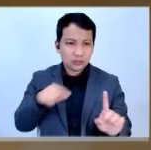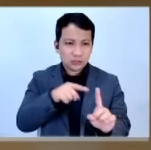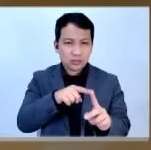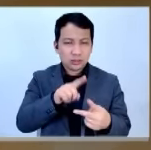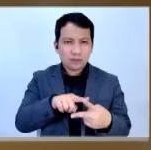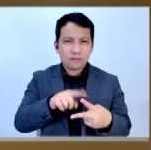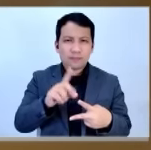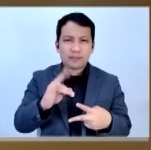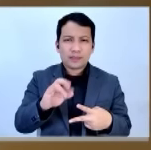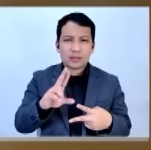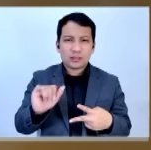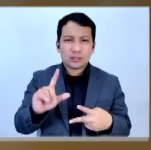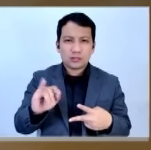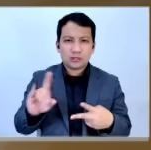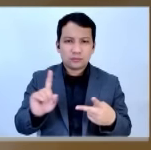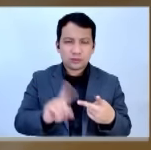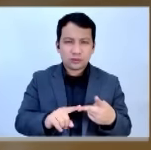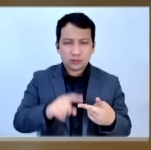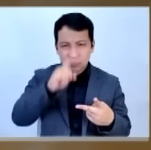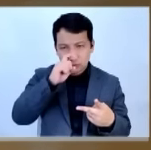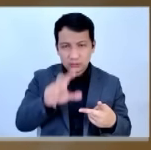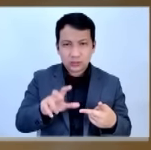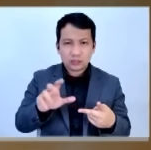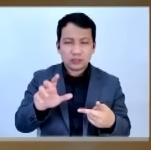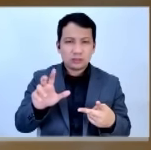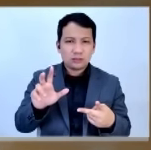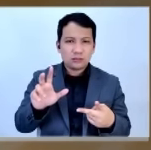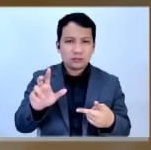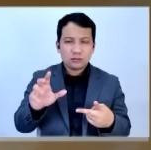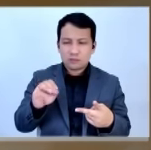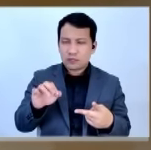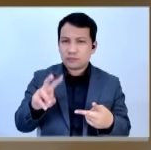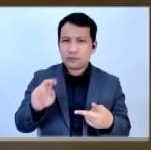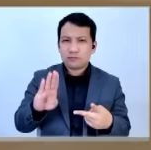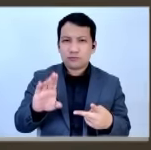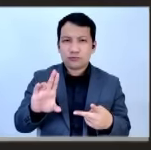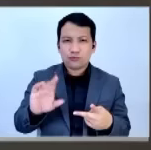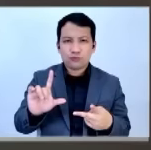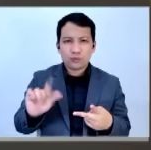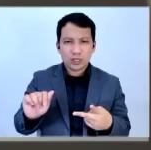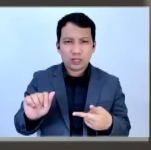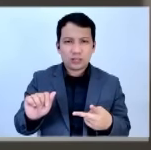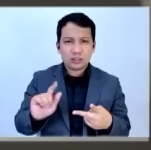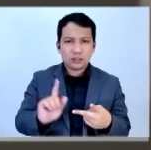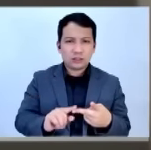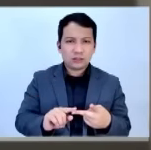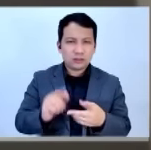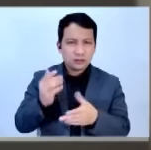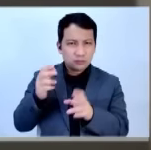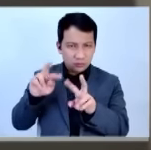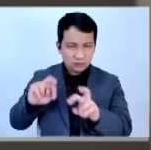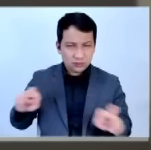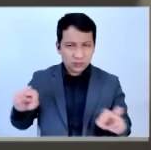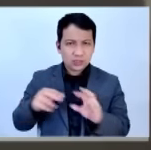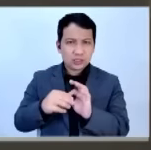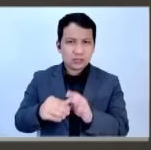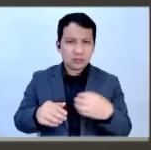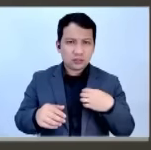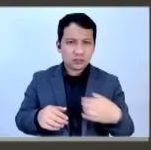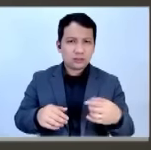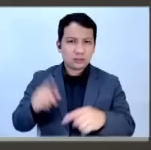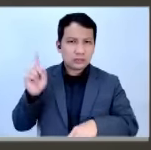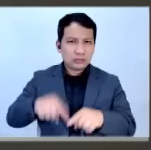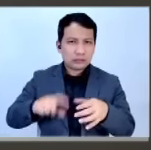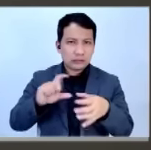Alibio, 3 taong gulang, at Marvin Bula, 2 taong gulang. Base sa imbestigasyon ng mga pulis, hindi na ilak ng may-ari